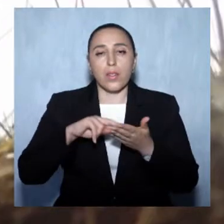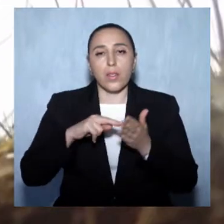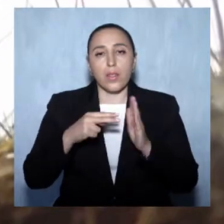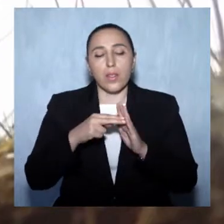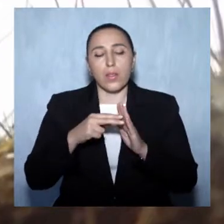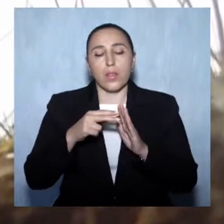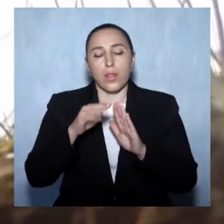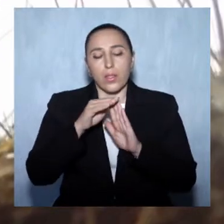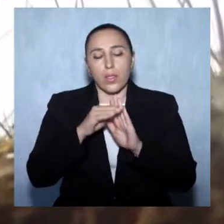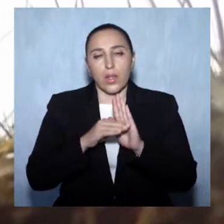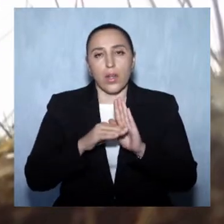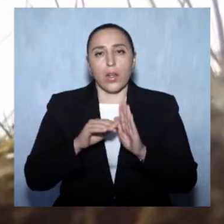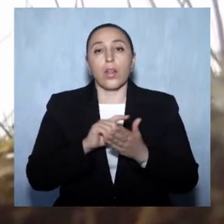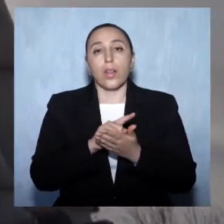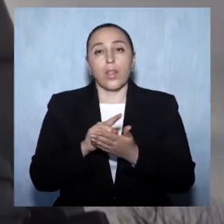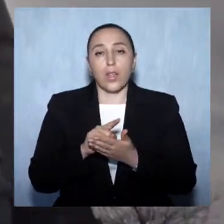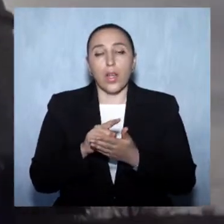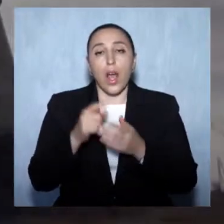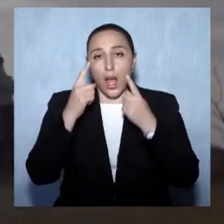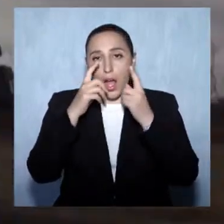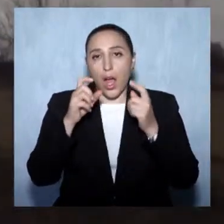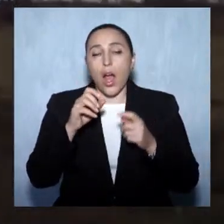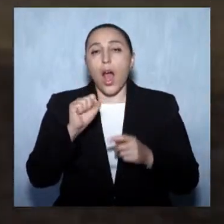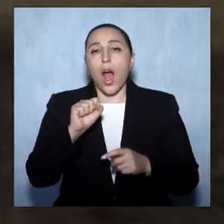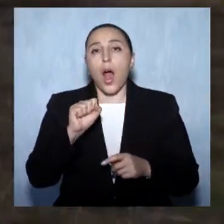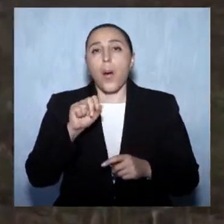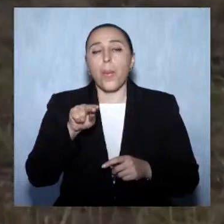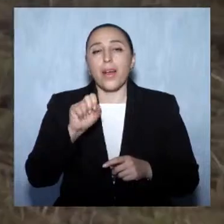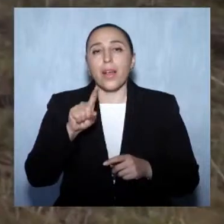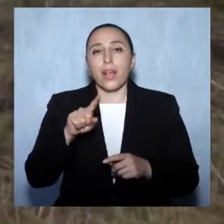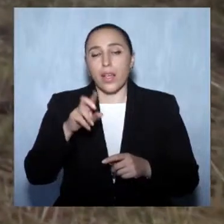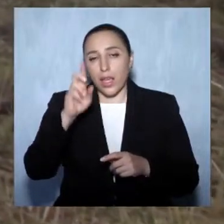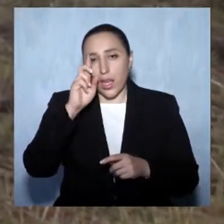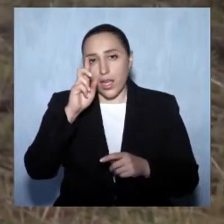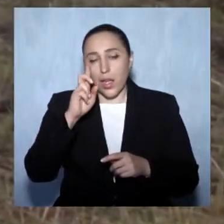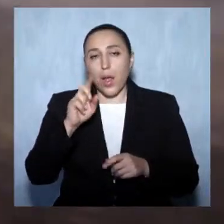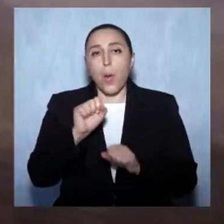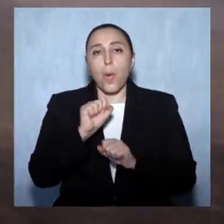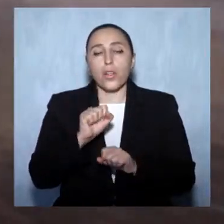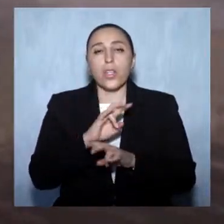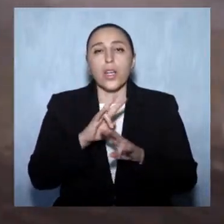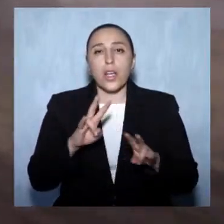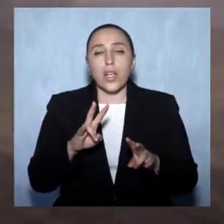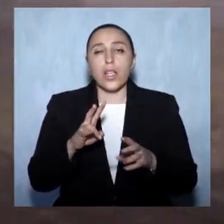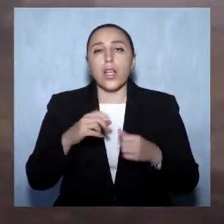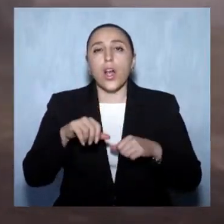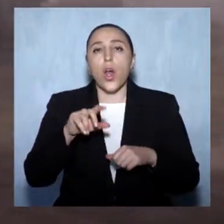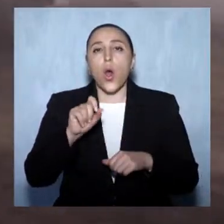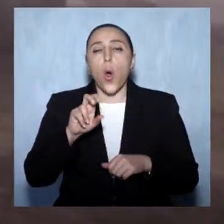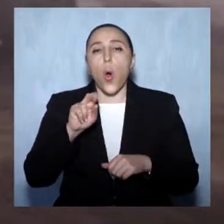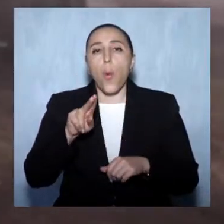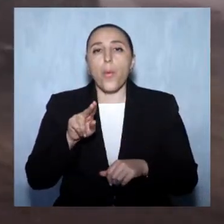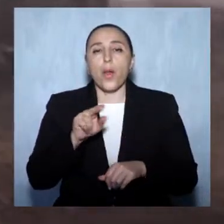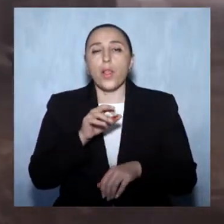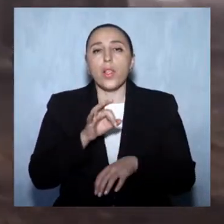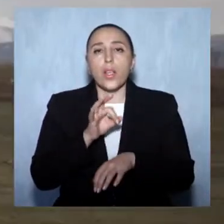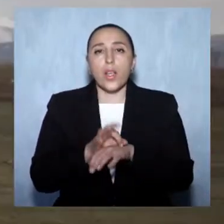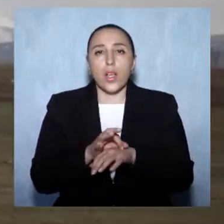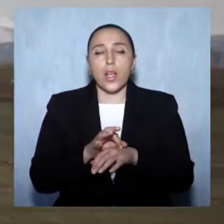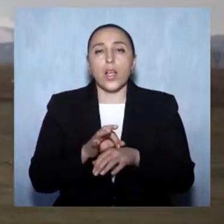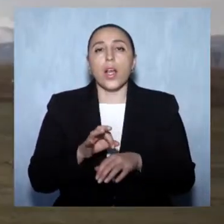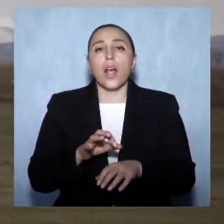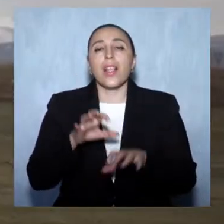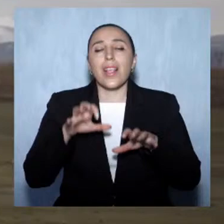քննարկում։ Այդ մասին հայտարարել է ԱՊՀ երկրների պաշտպանության նախարարների խորհրդին կից հոպի հարցերով համակարգող կոմիտեի